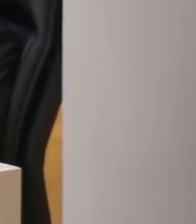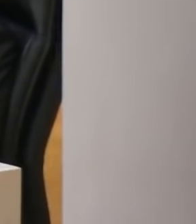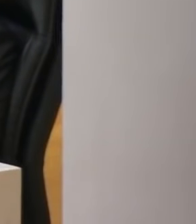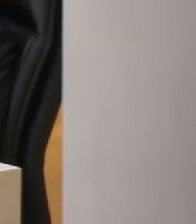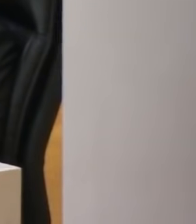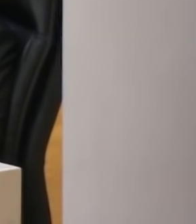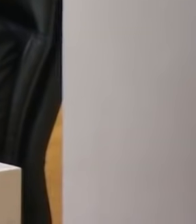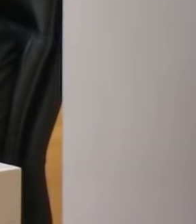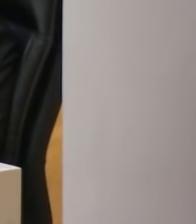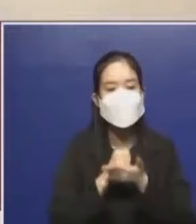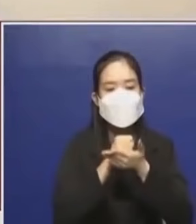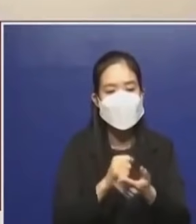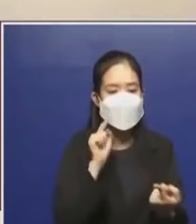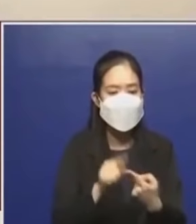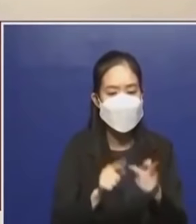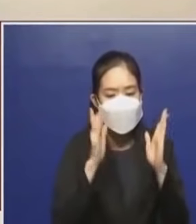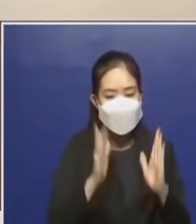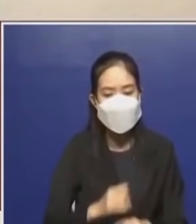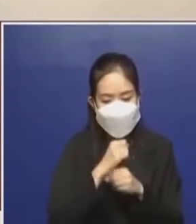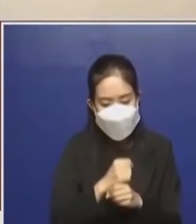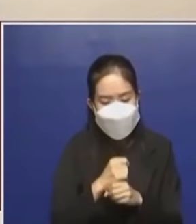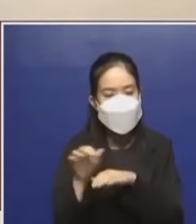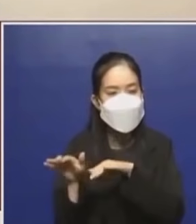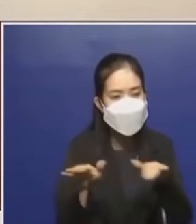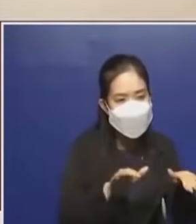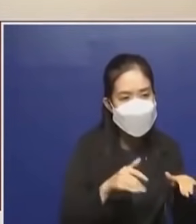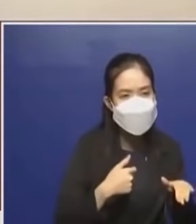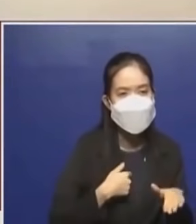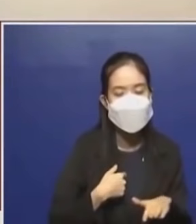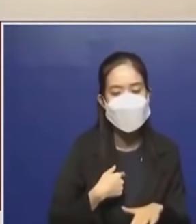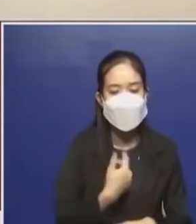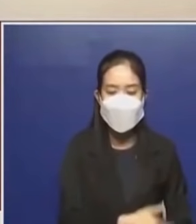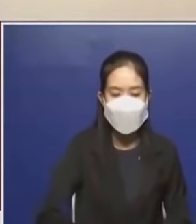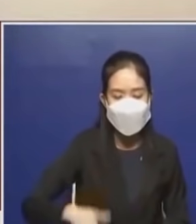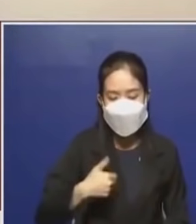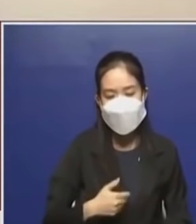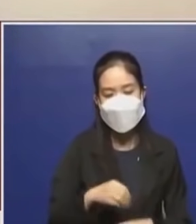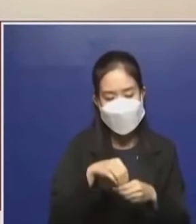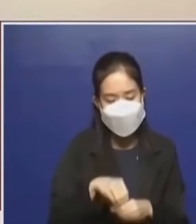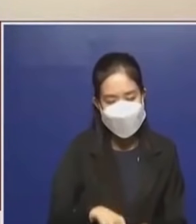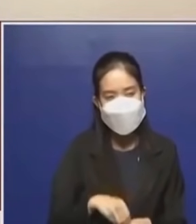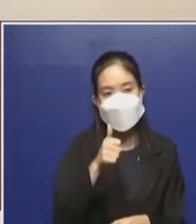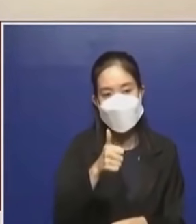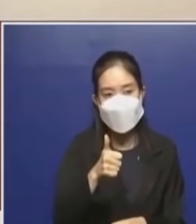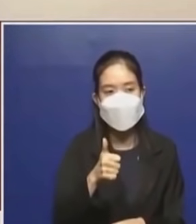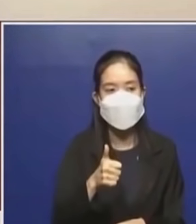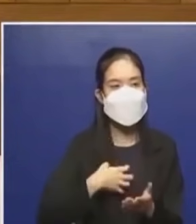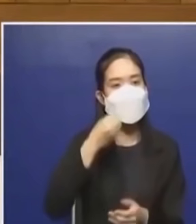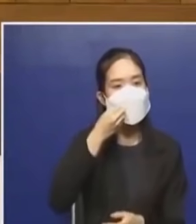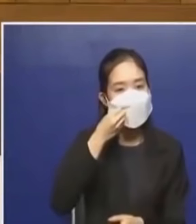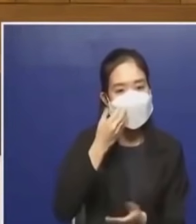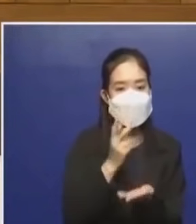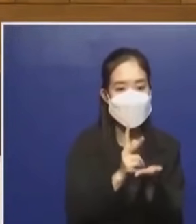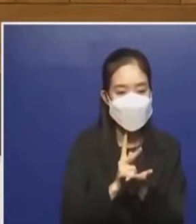มีฉากกั้นวันนี้นายกรัฐมนตรีร่ายยาวแจงงบไป1ชั่วโมง30นาทีไม่มีนอกสคริปต์ที่เตรียมไ